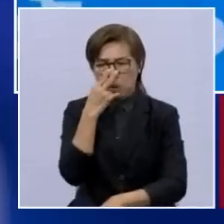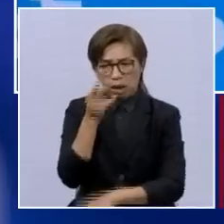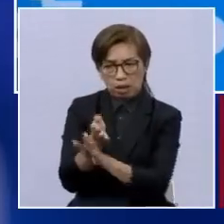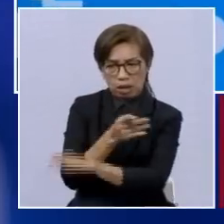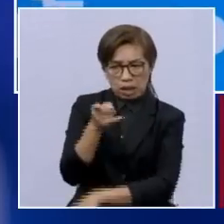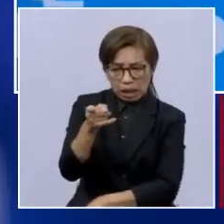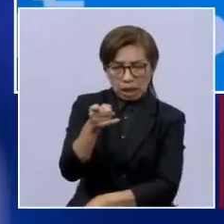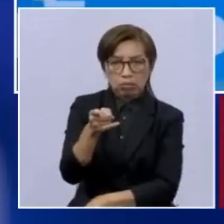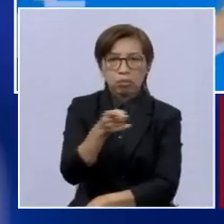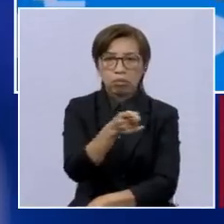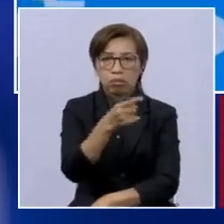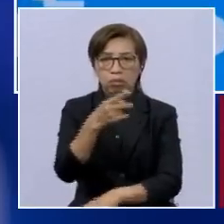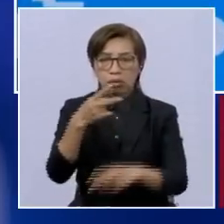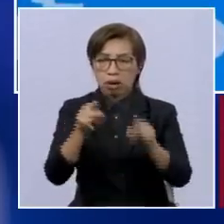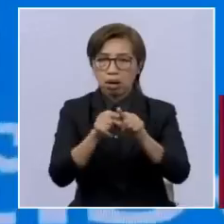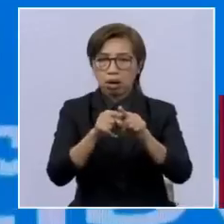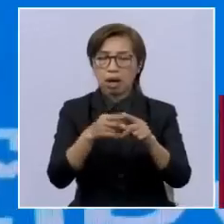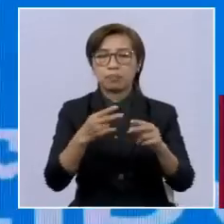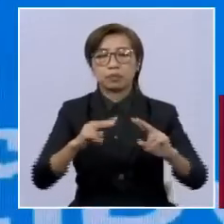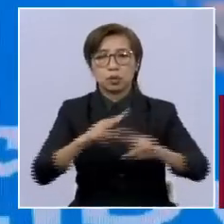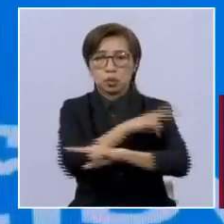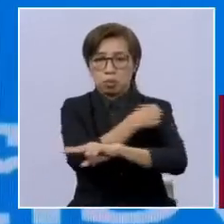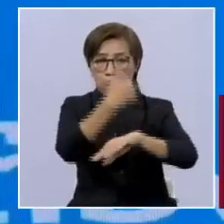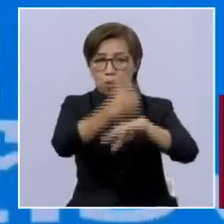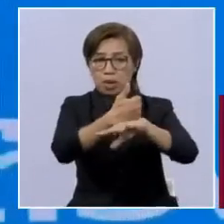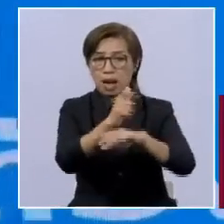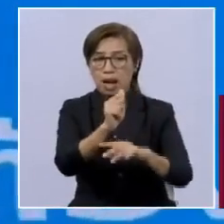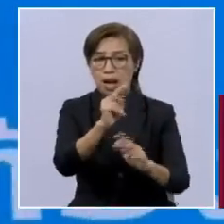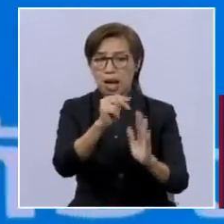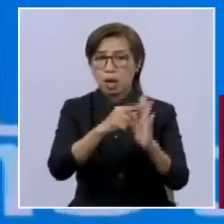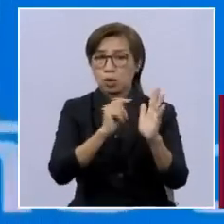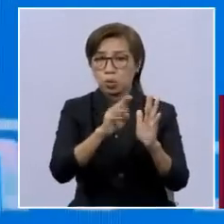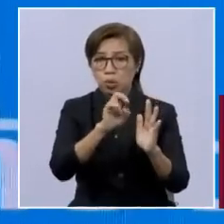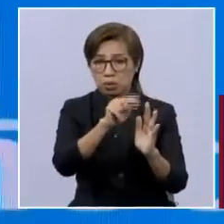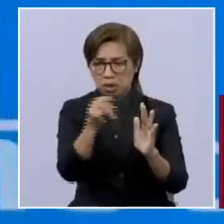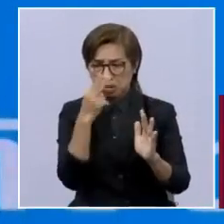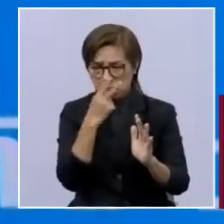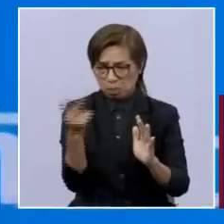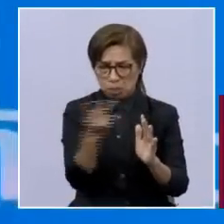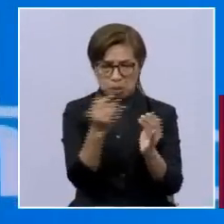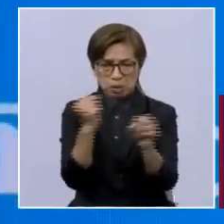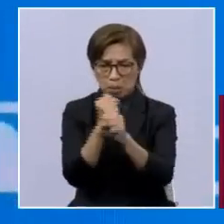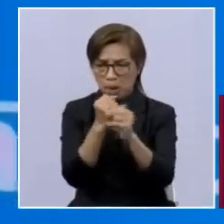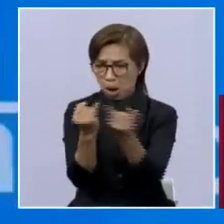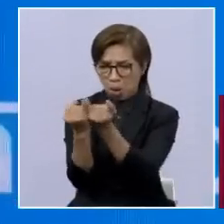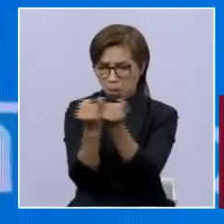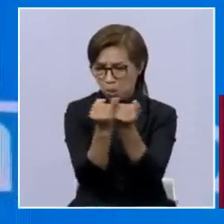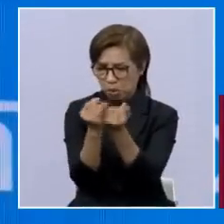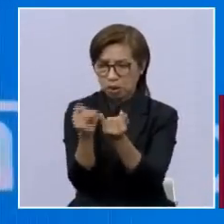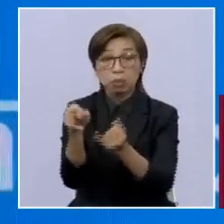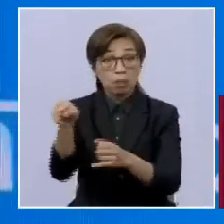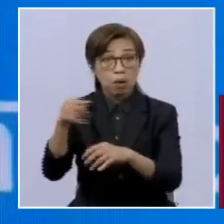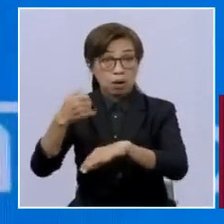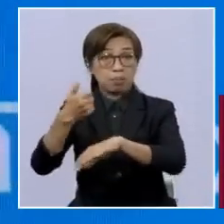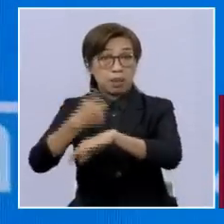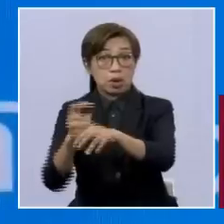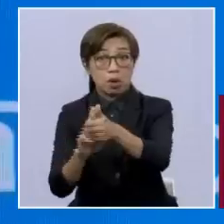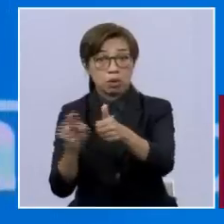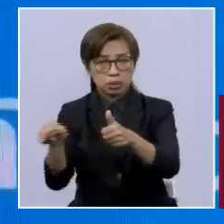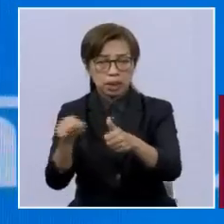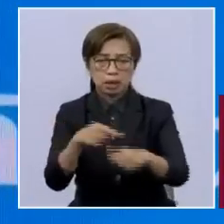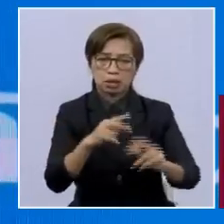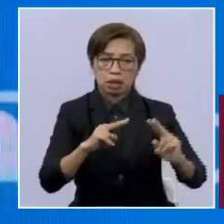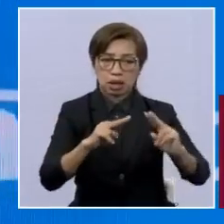ที่ทำงานร่วมกันในกระทรวงสาธารณสุขเนี่ยนะคะทำให้หลายคนจับตาว่าเมื่อไหร่จะออกมาประกาศจุดยืนที่ชัดเจนสักทีว่า